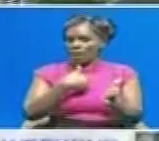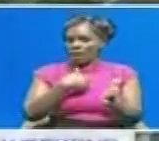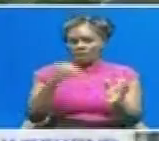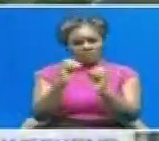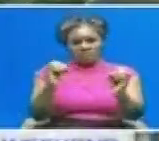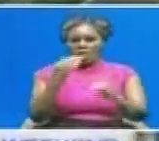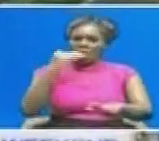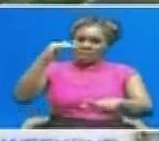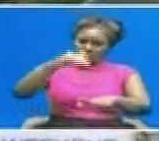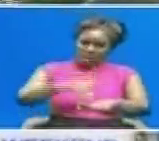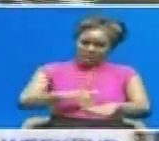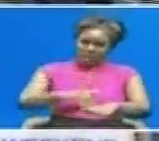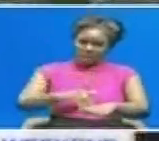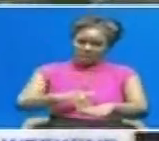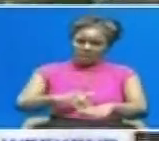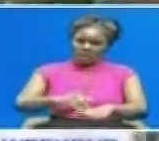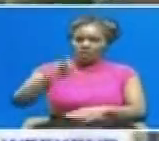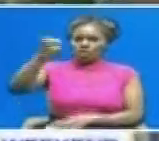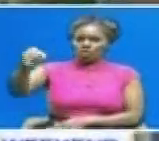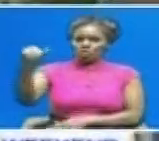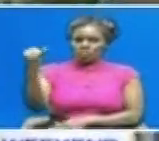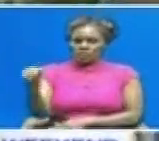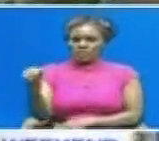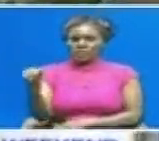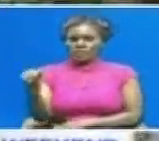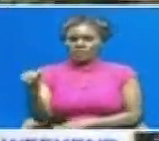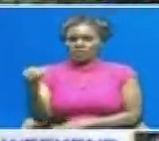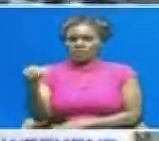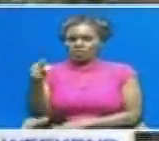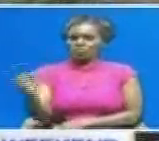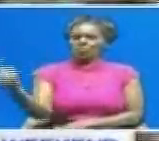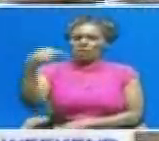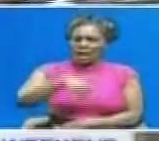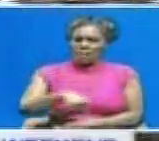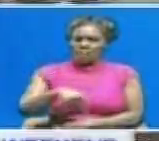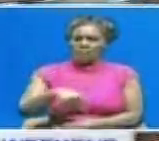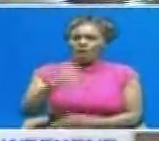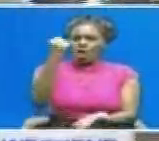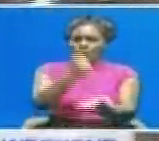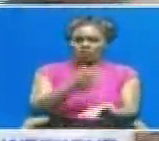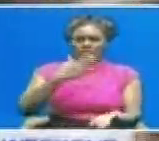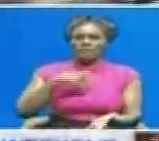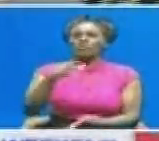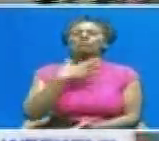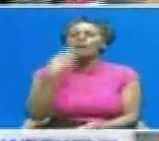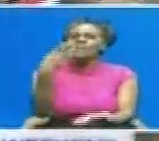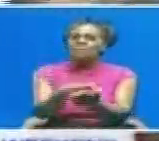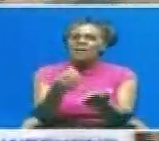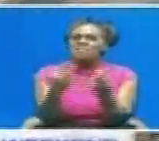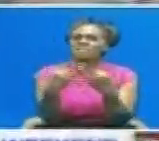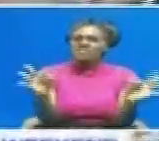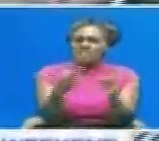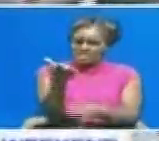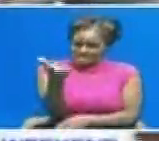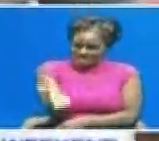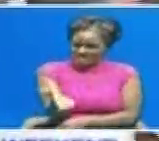aliandika barua kwa majubilee wa bunge ati msizoe kuja hapa kwa ofisi yangu ati mnatafuta pesa ya bure.